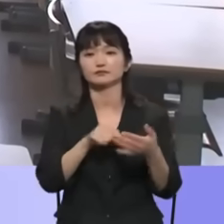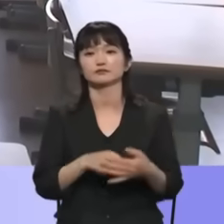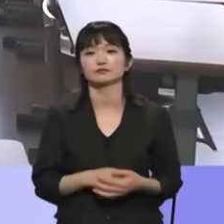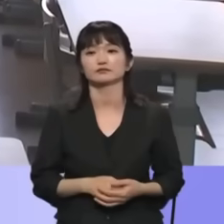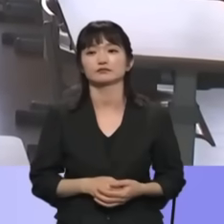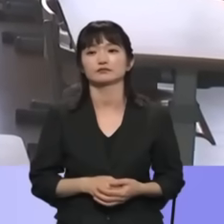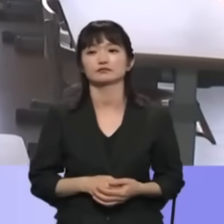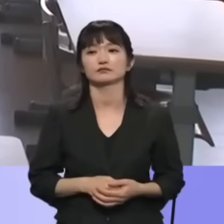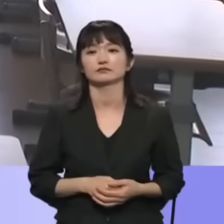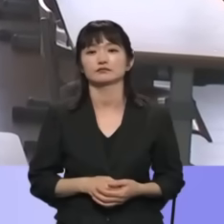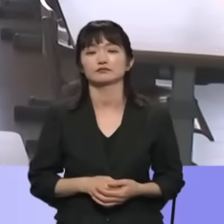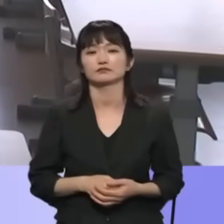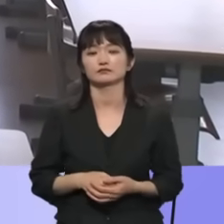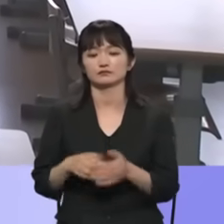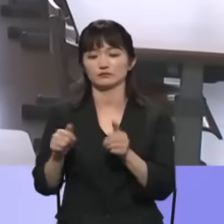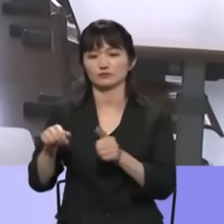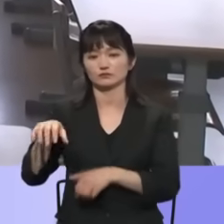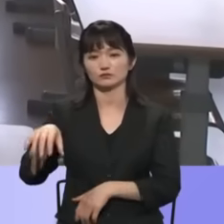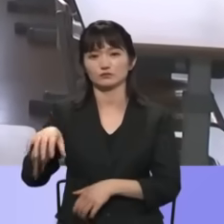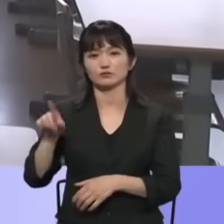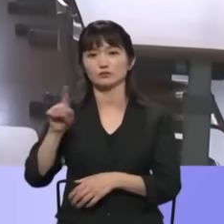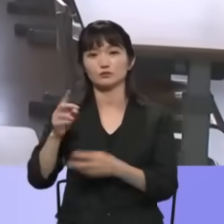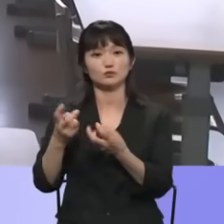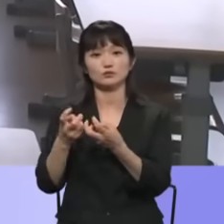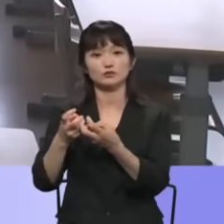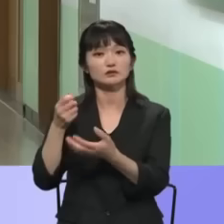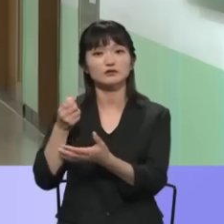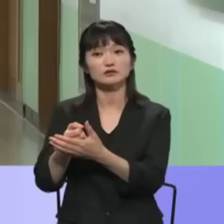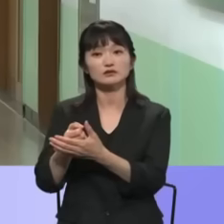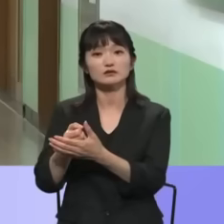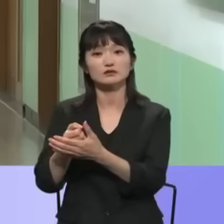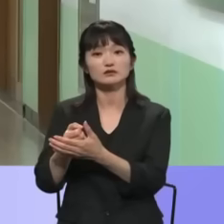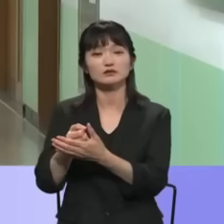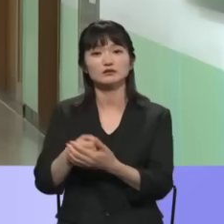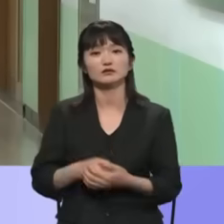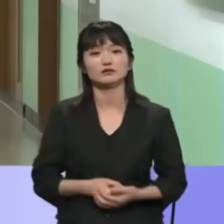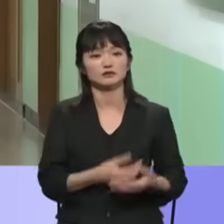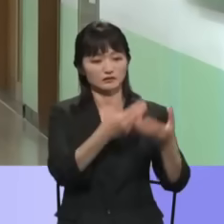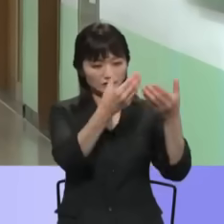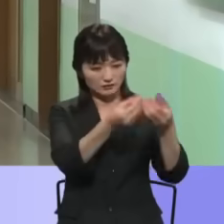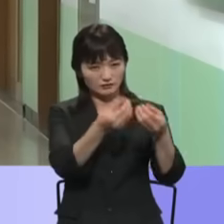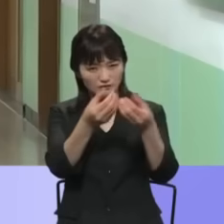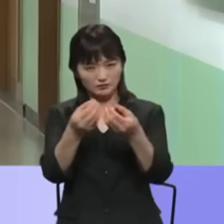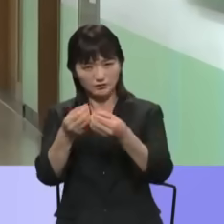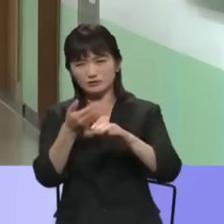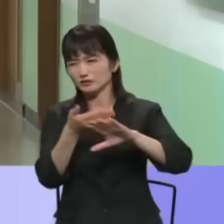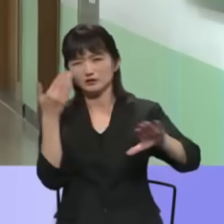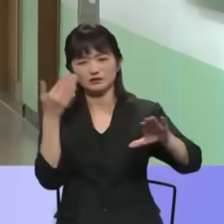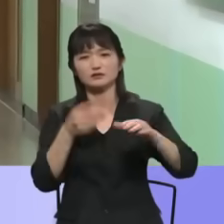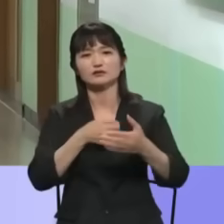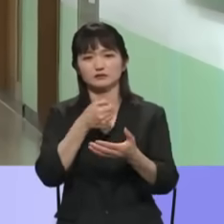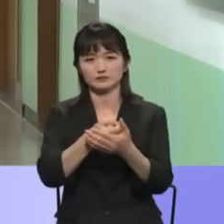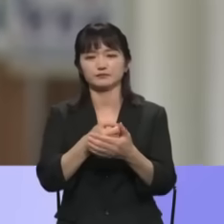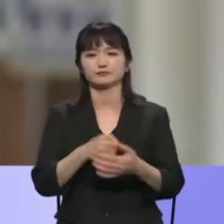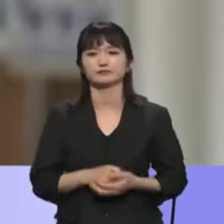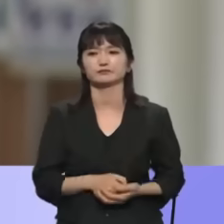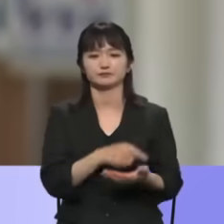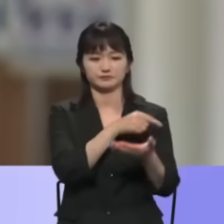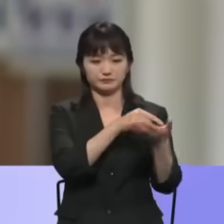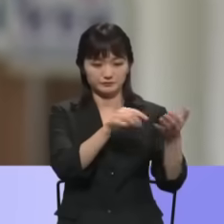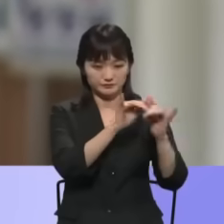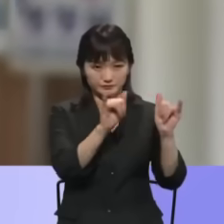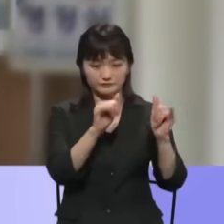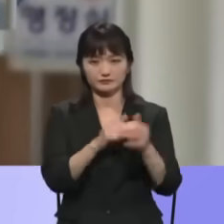있는데 실제로 법원에서는 어떻게 판단하느냐는 결국 케이스 별로 좀 다르게 판단이 되는데요 피해자랑 그